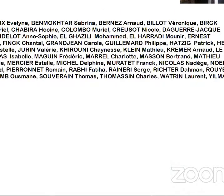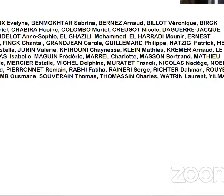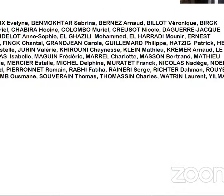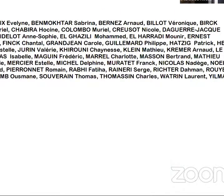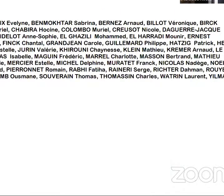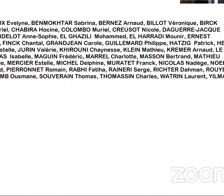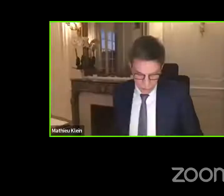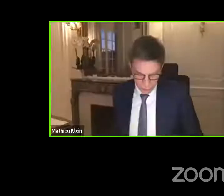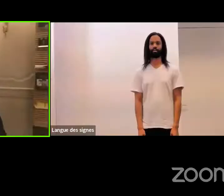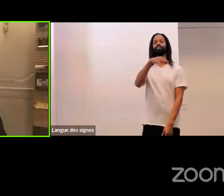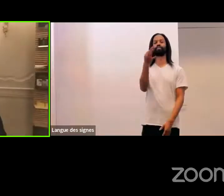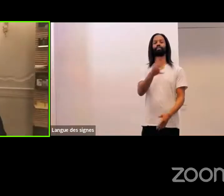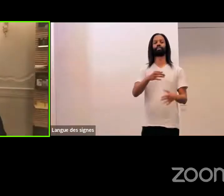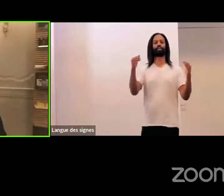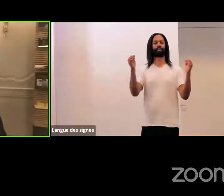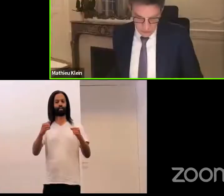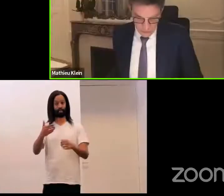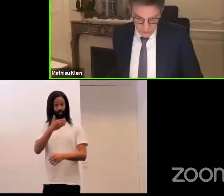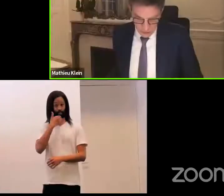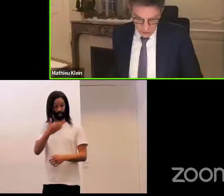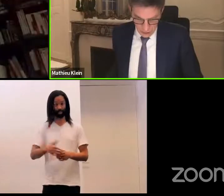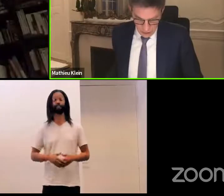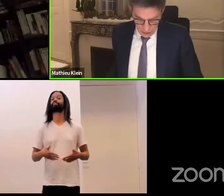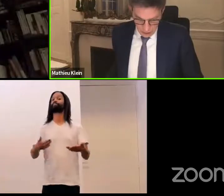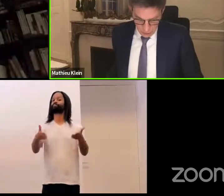Unanimité, merci. Nous poursuivons avec